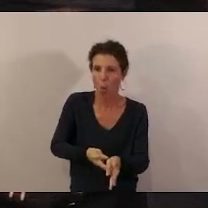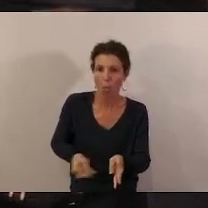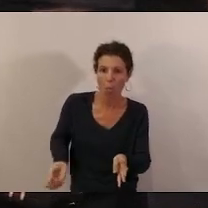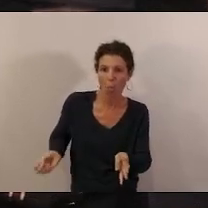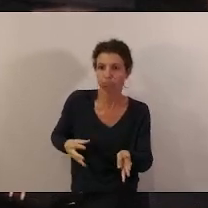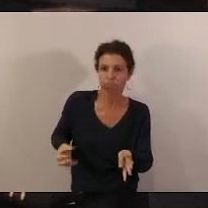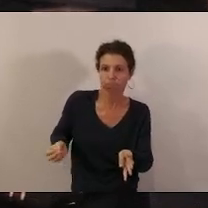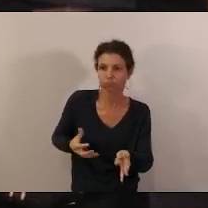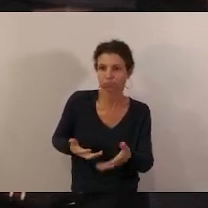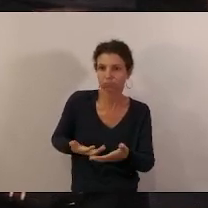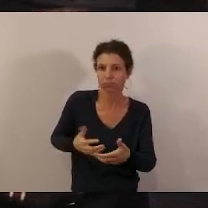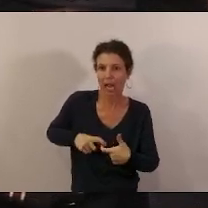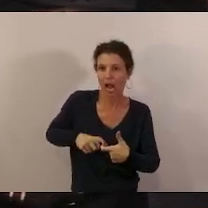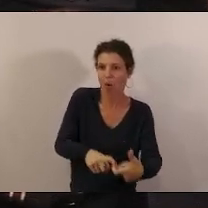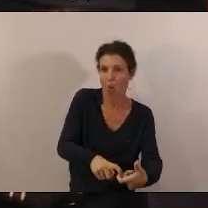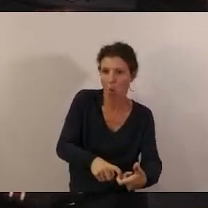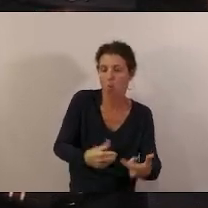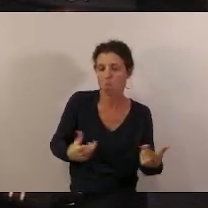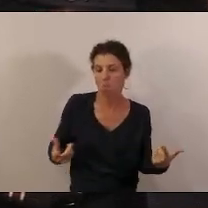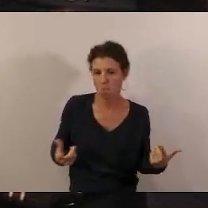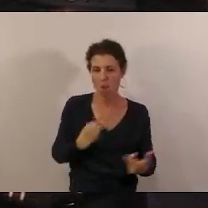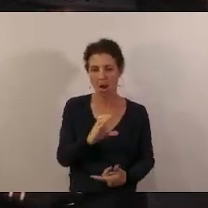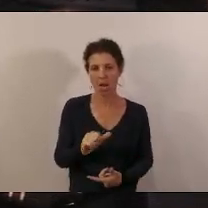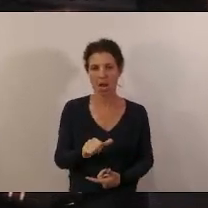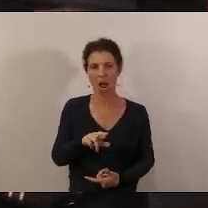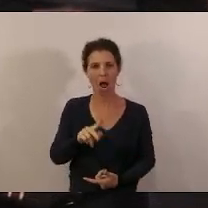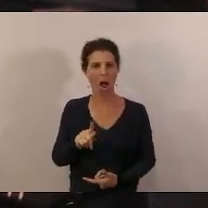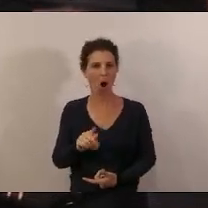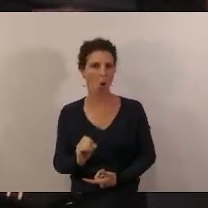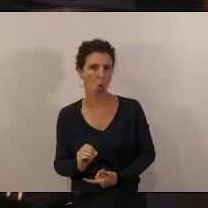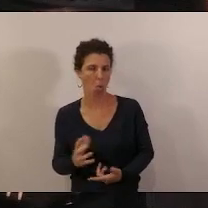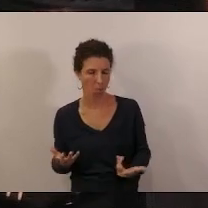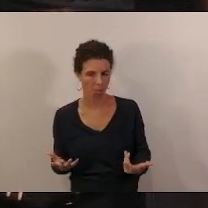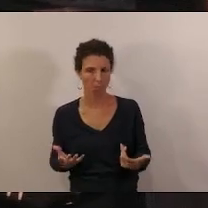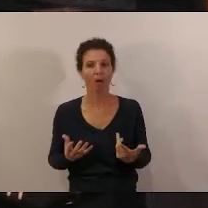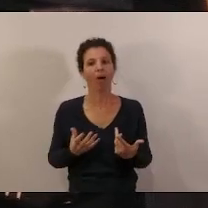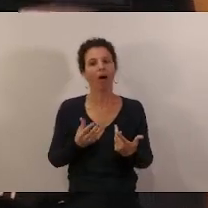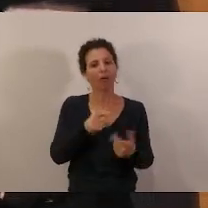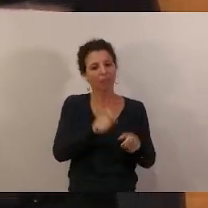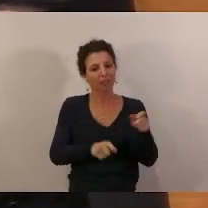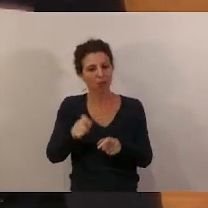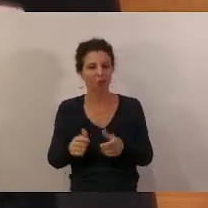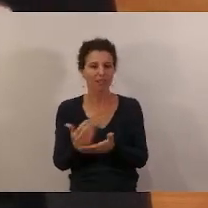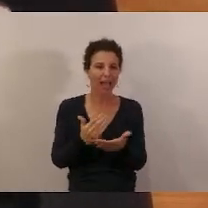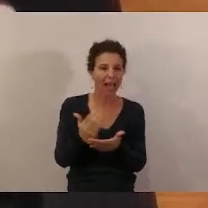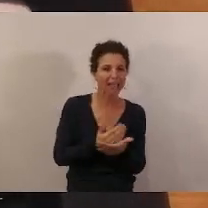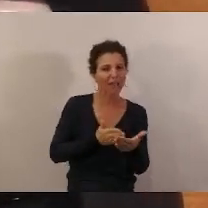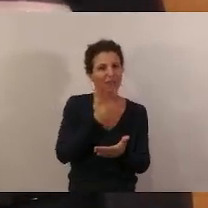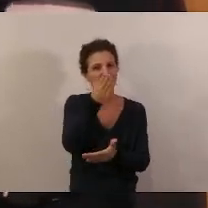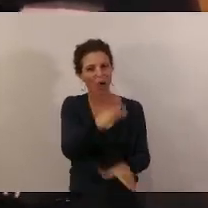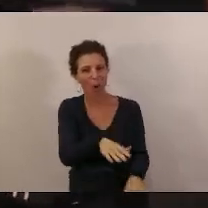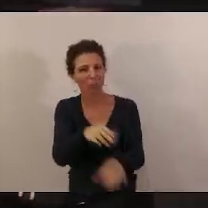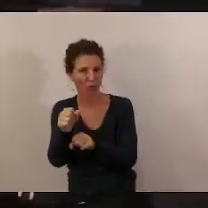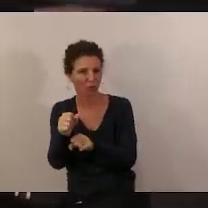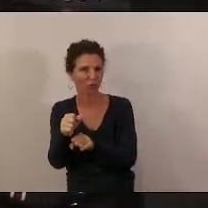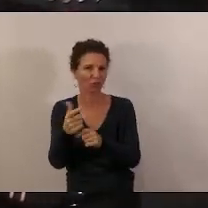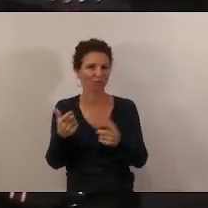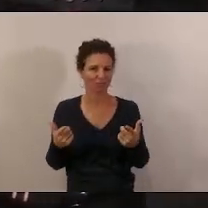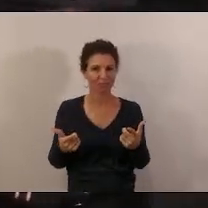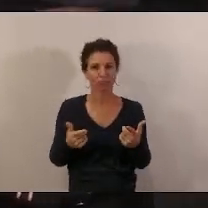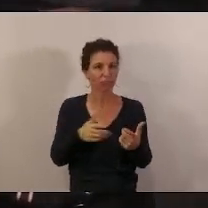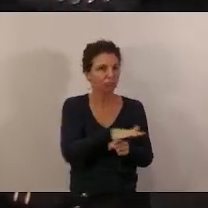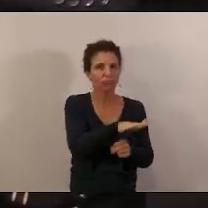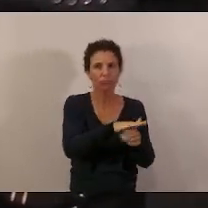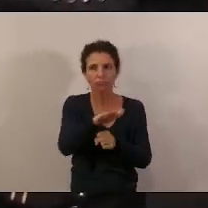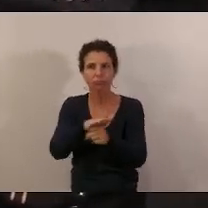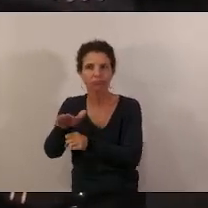salariés qui vont travailler donc dans le domaine de l'insertion professionnelle de pouvoir se déplacer de manière facile dans le